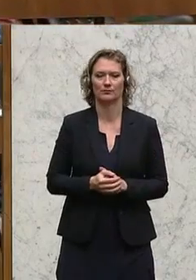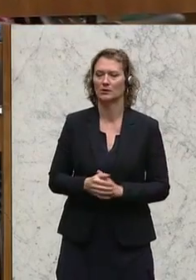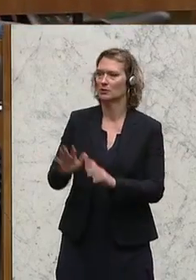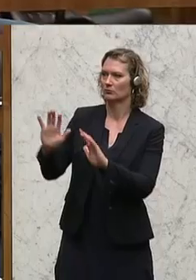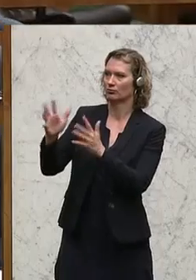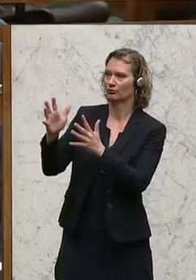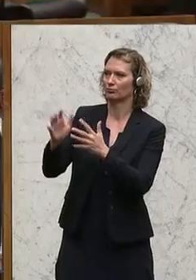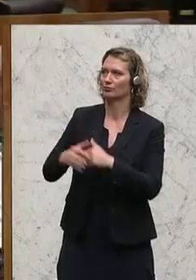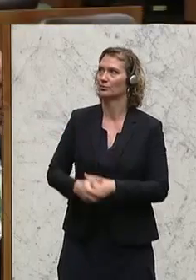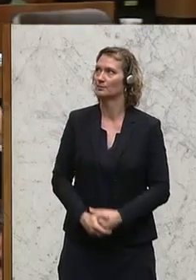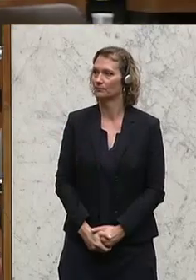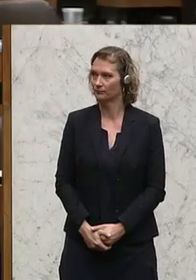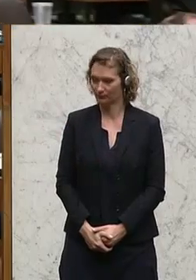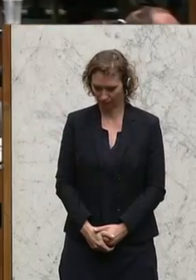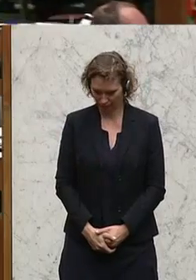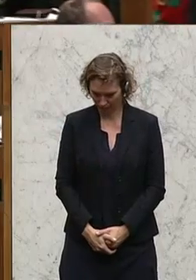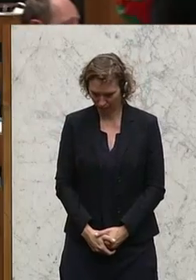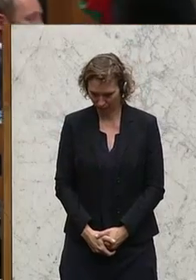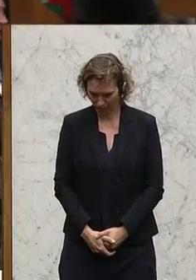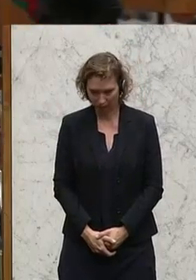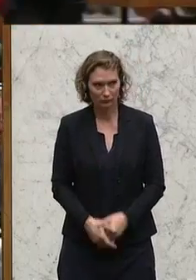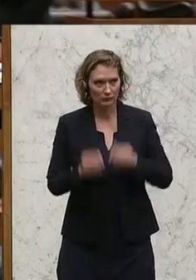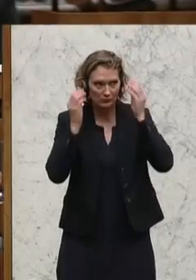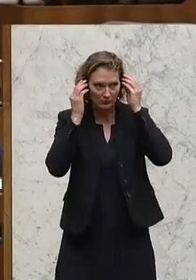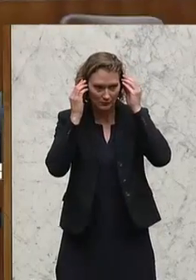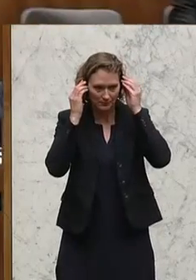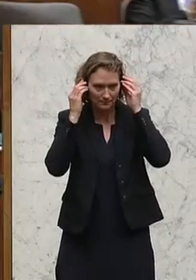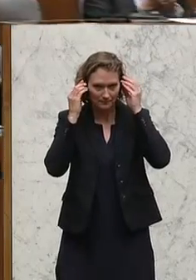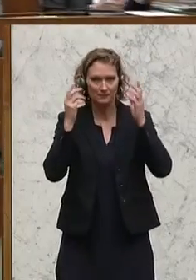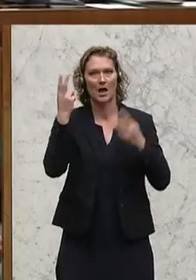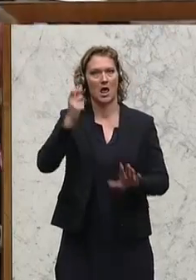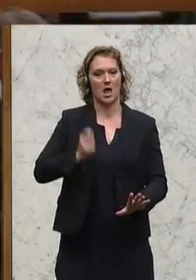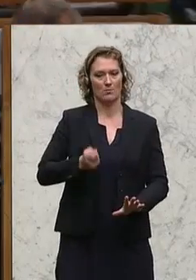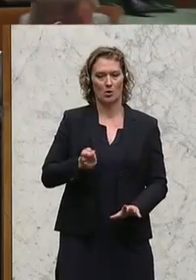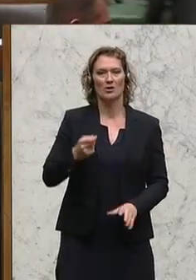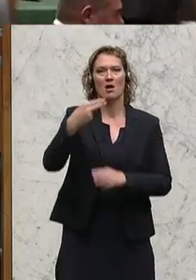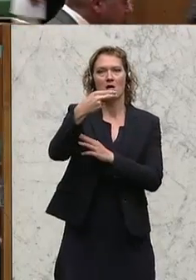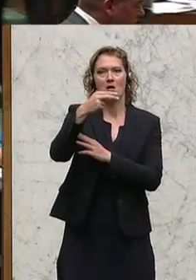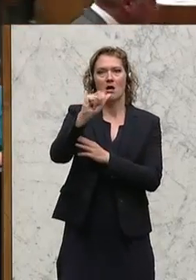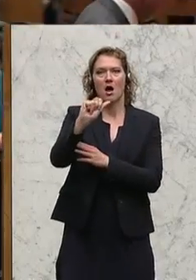Abgeordneter Christoph Hagen als Nächster.